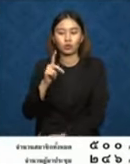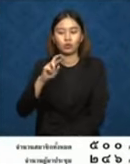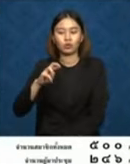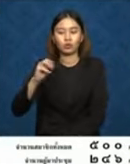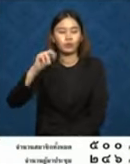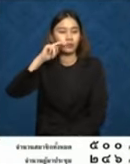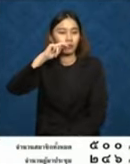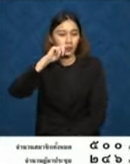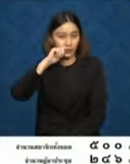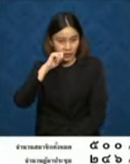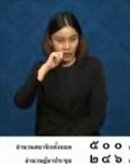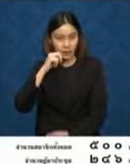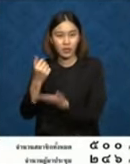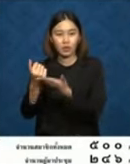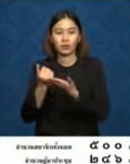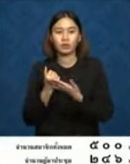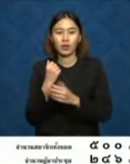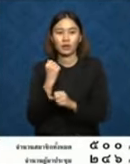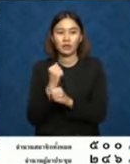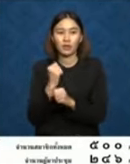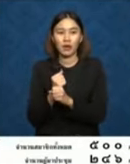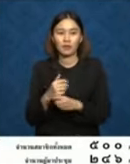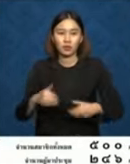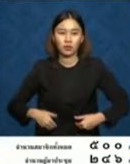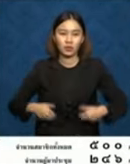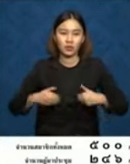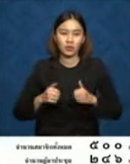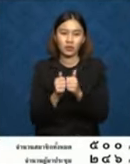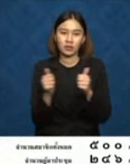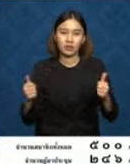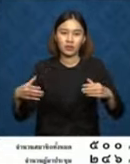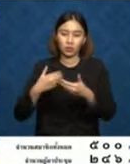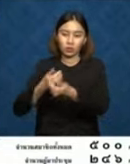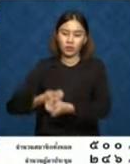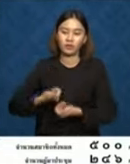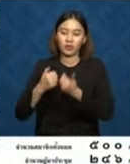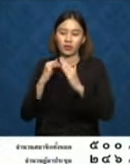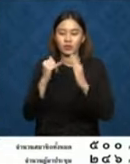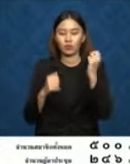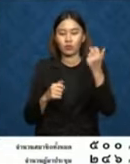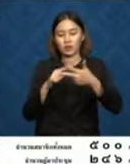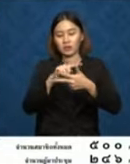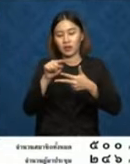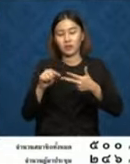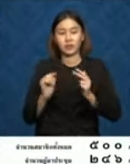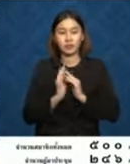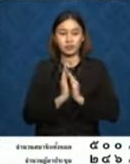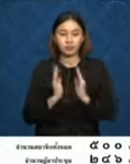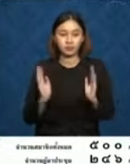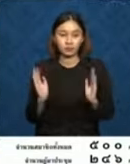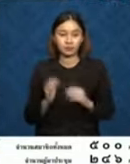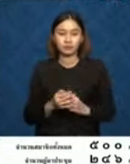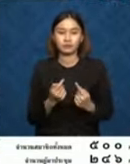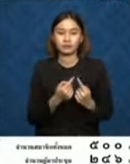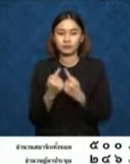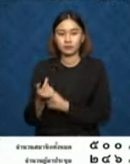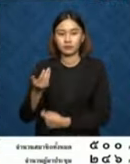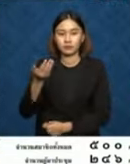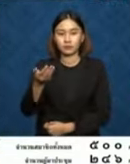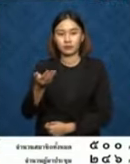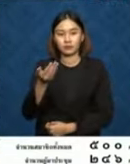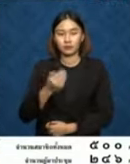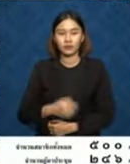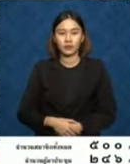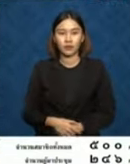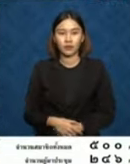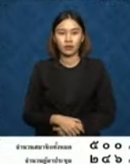านได้รีบดำเนินการเพื่อความเป็นอยู่ที่ดีของพี่น้องเกษตรกรใน3จังหวัดด้วยครับกราบขอบพระคุณครับ ขอบคุณครับเชิญท่านวชระ